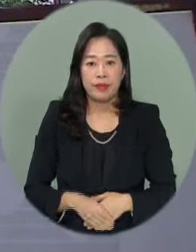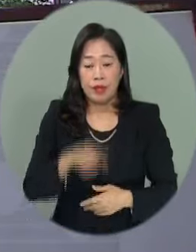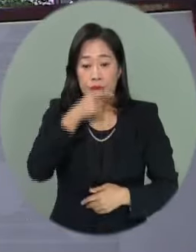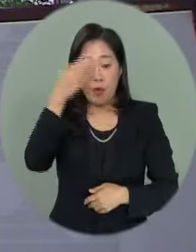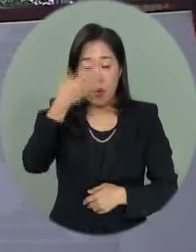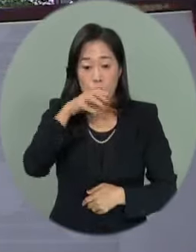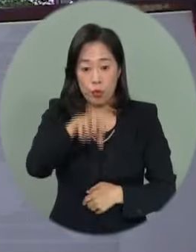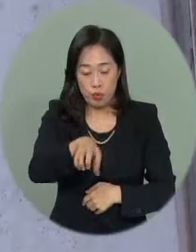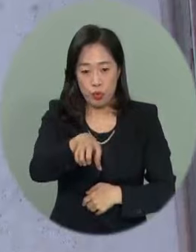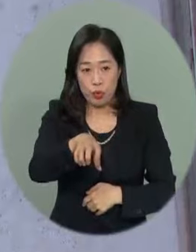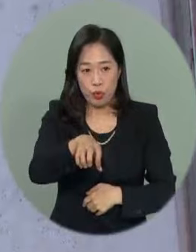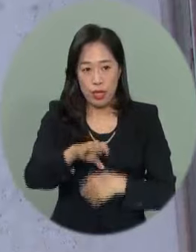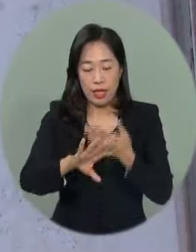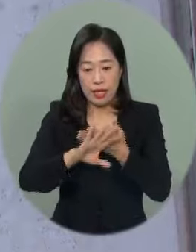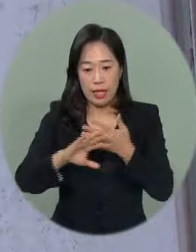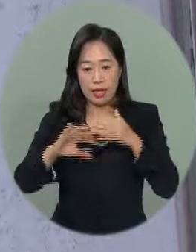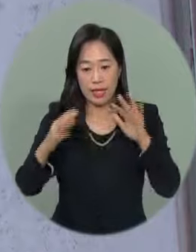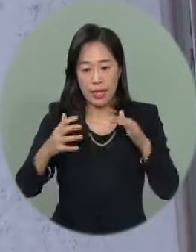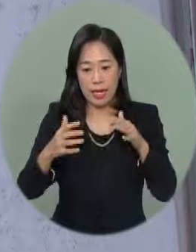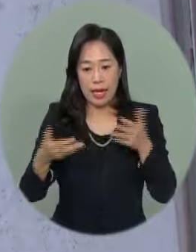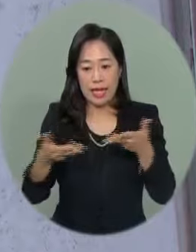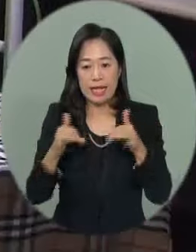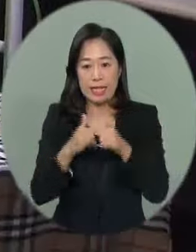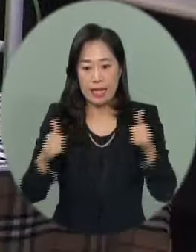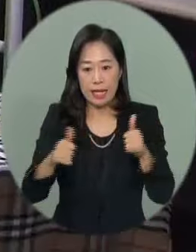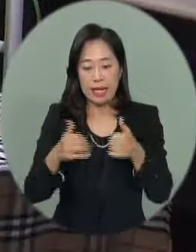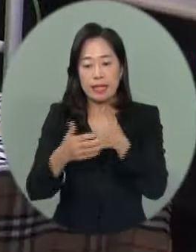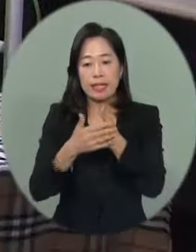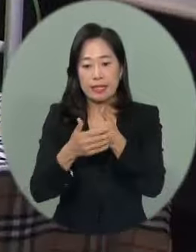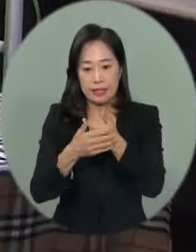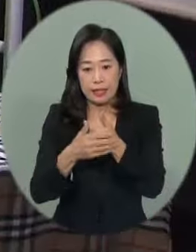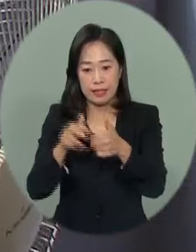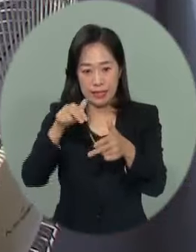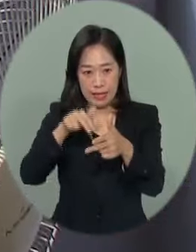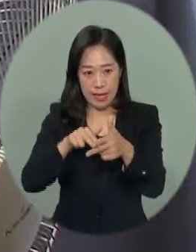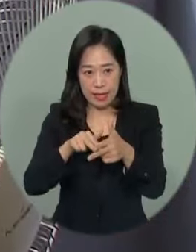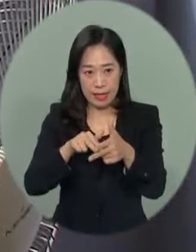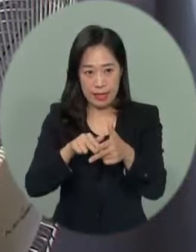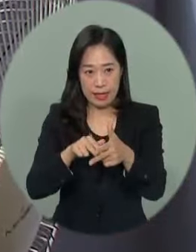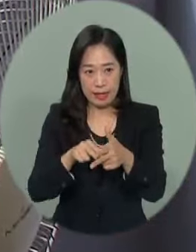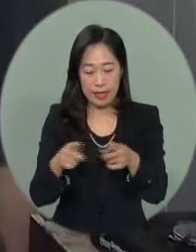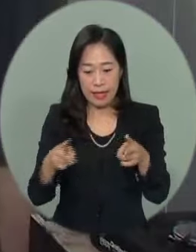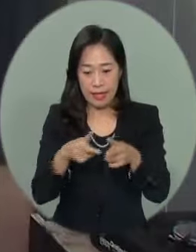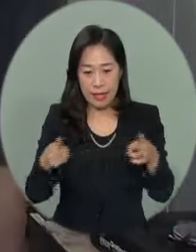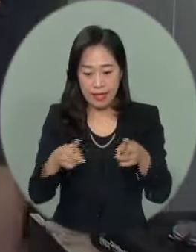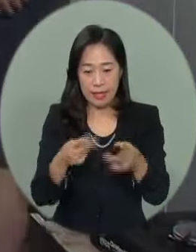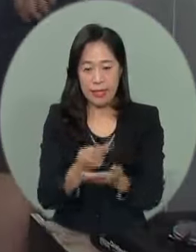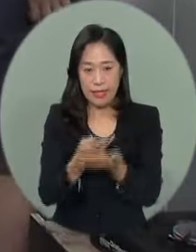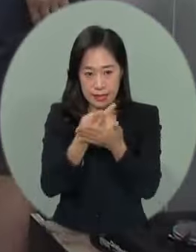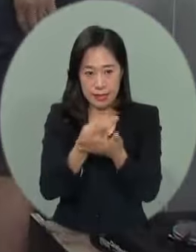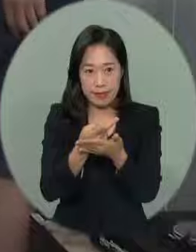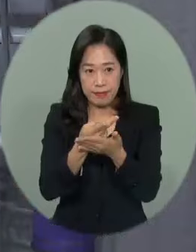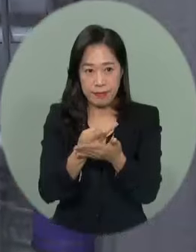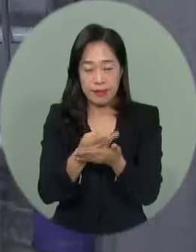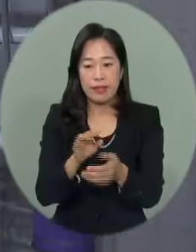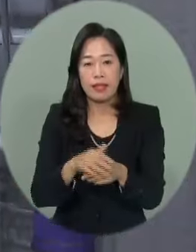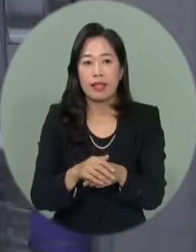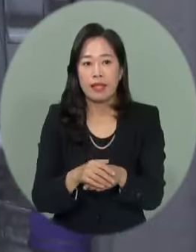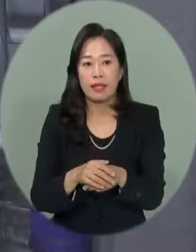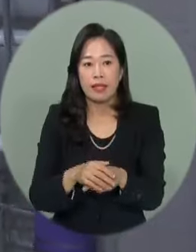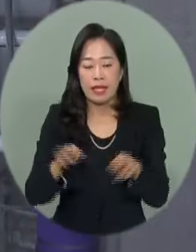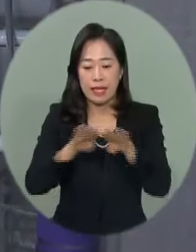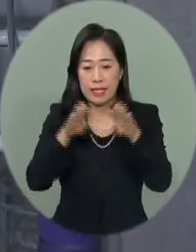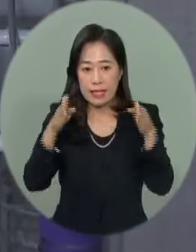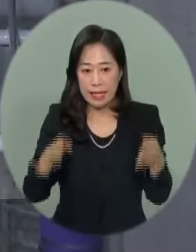여수에 위치한 한 외국인 노동자 지원센터. 2층짜리 침대와 작은 책상, 주방도 있습니다. 비록